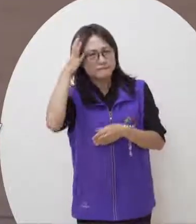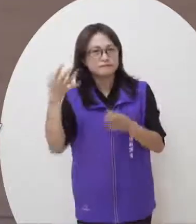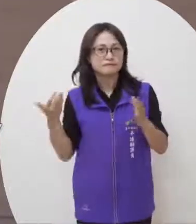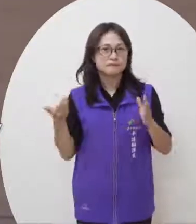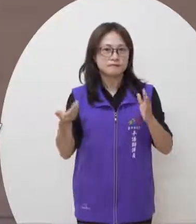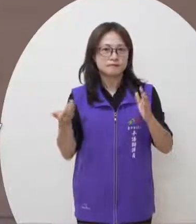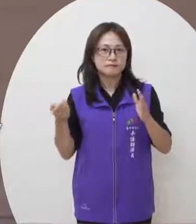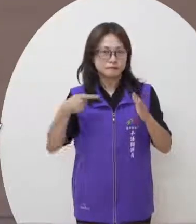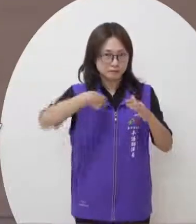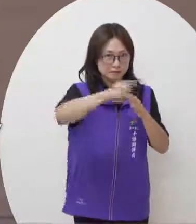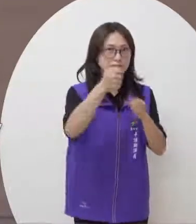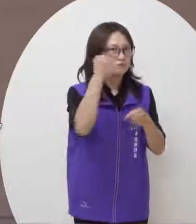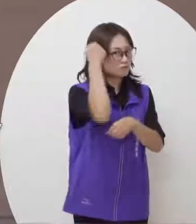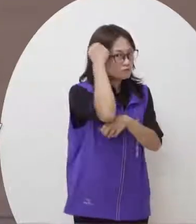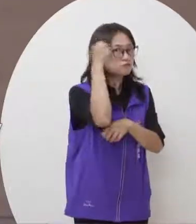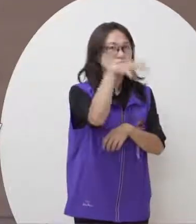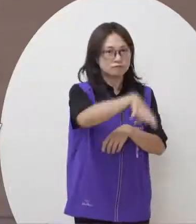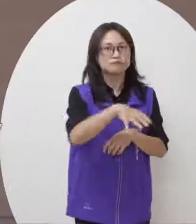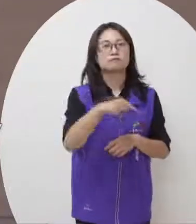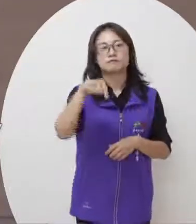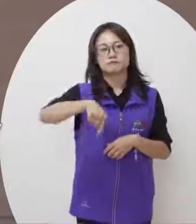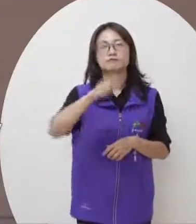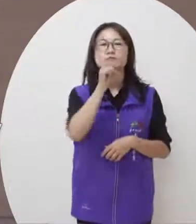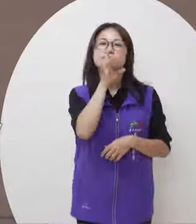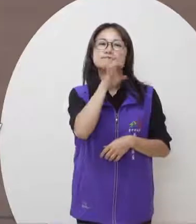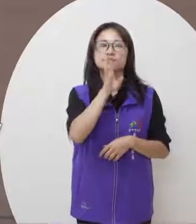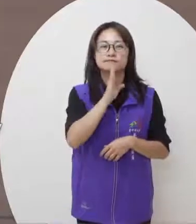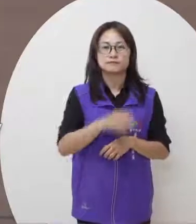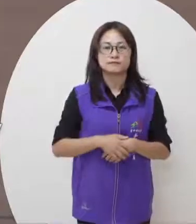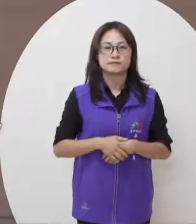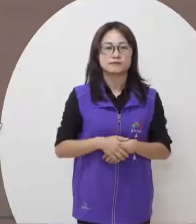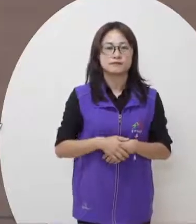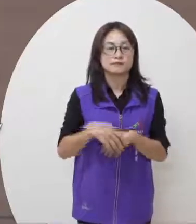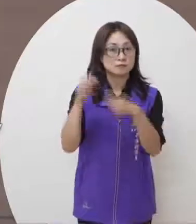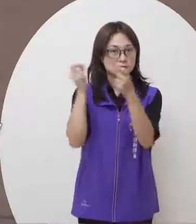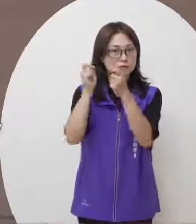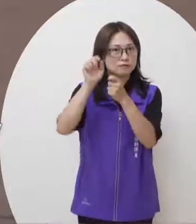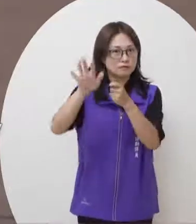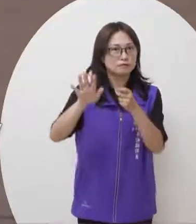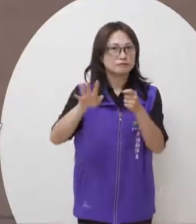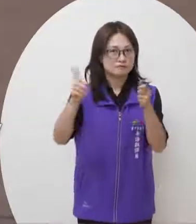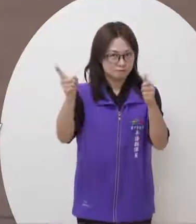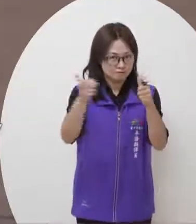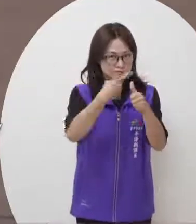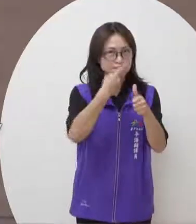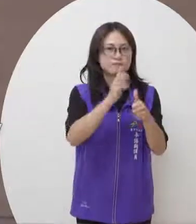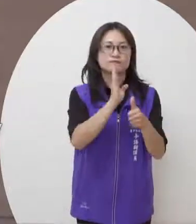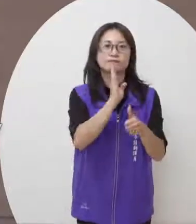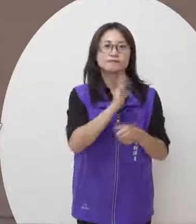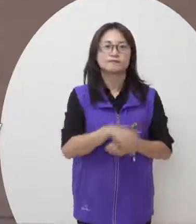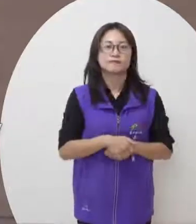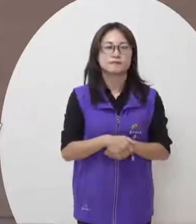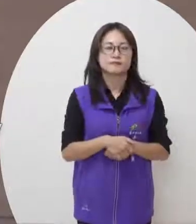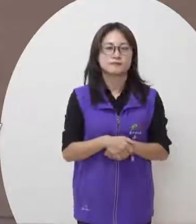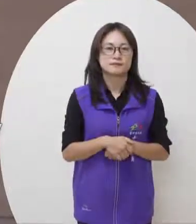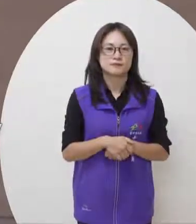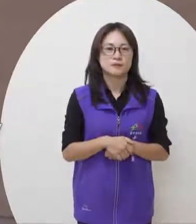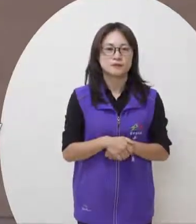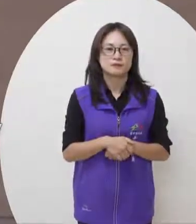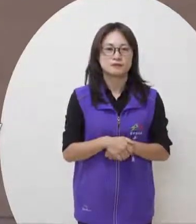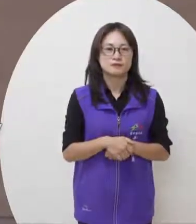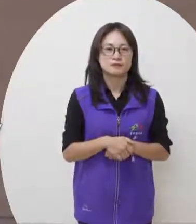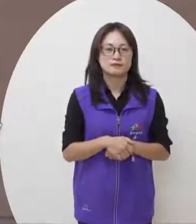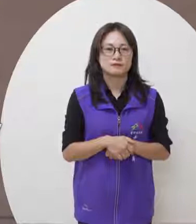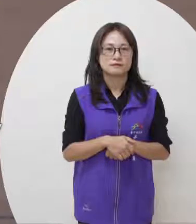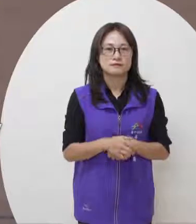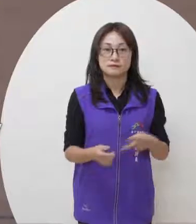跟大家报告哈。我们今天会有一些这个最近得到的一个名次。那另外呢，我们